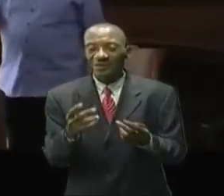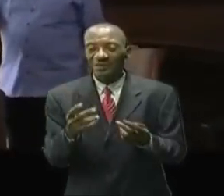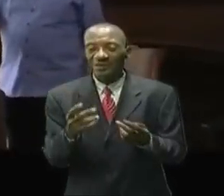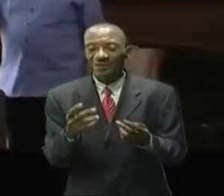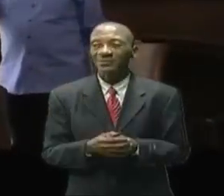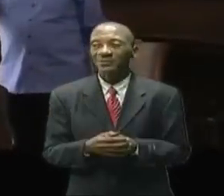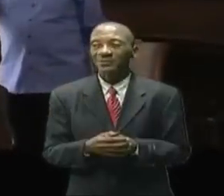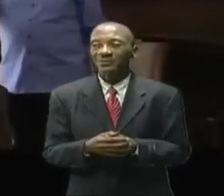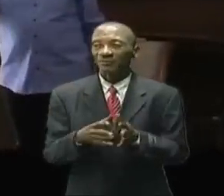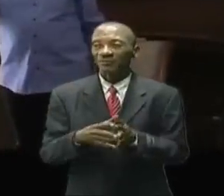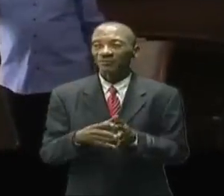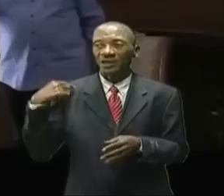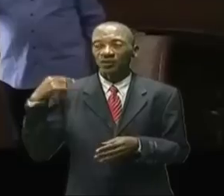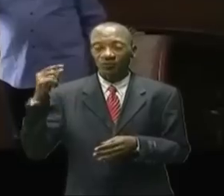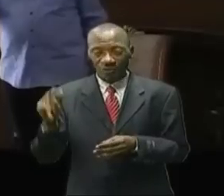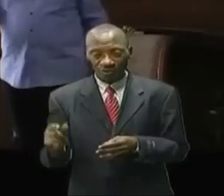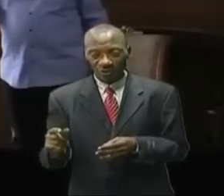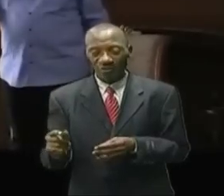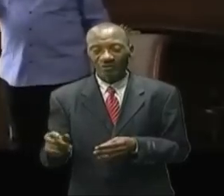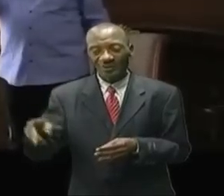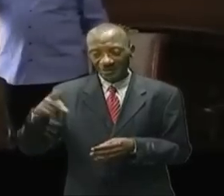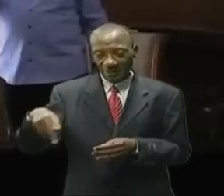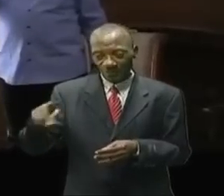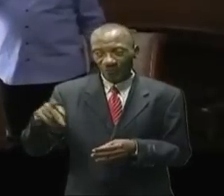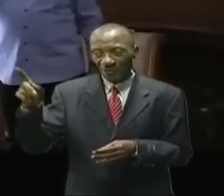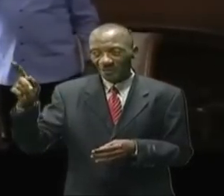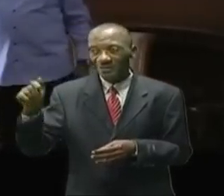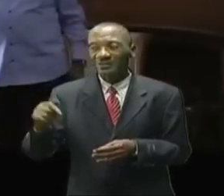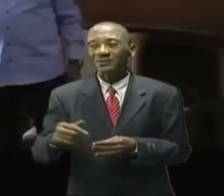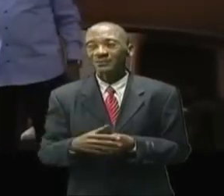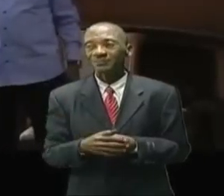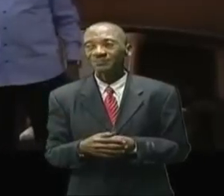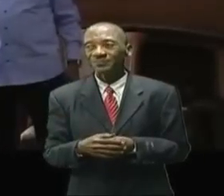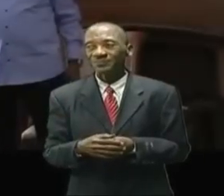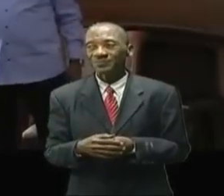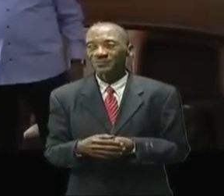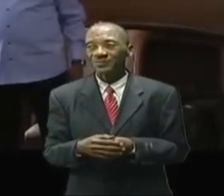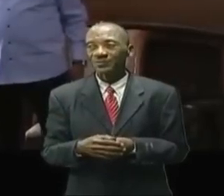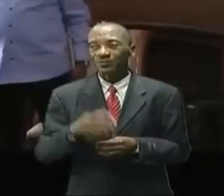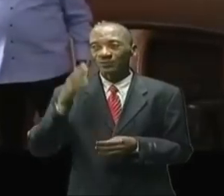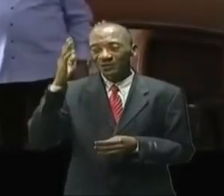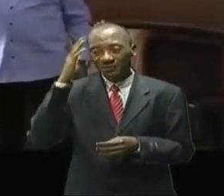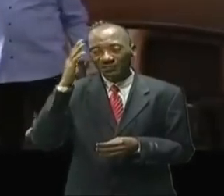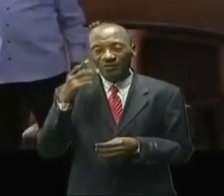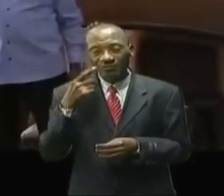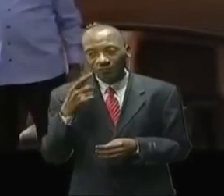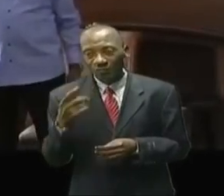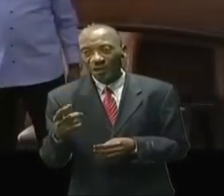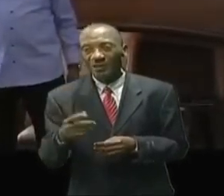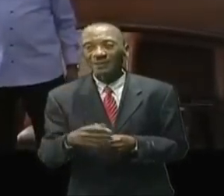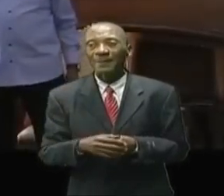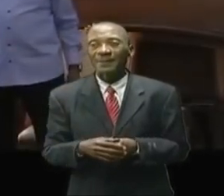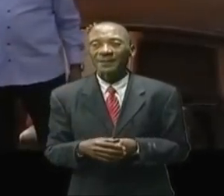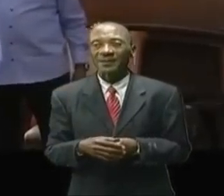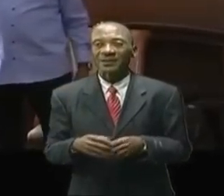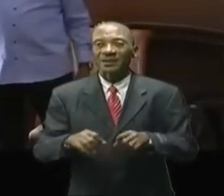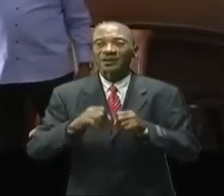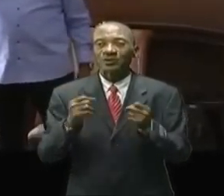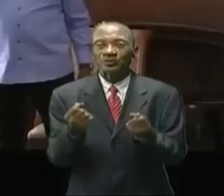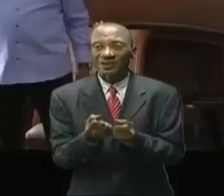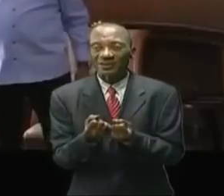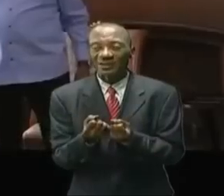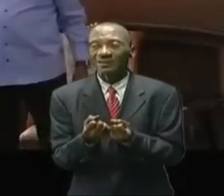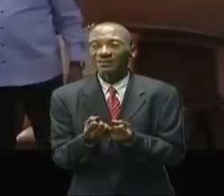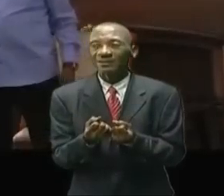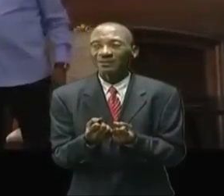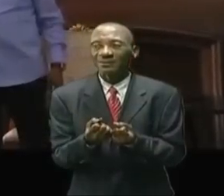gouverneur pour ses plaidoyers menés auprès des autorités nationales pour qu'il retourne vite au sud Kivu afin de reprendre reprendre les travaux de réhabilitation de